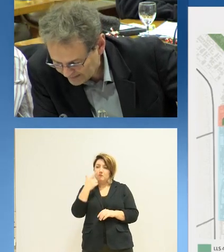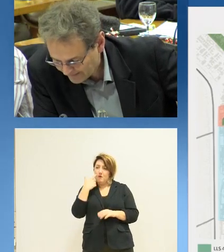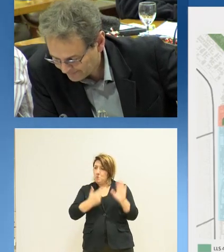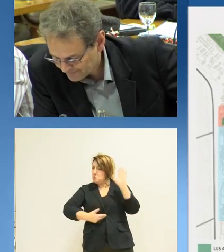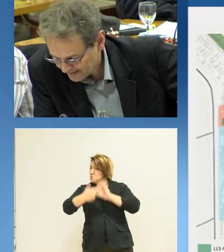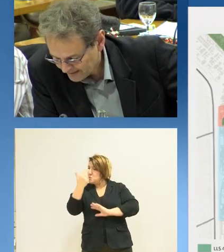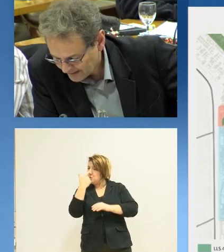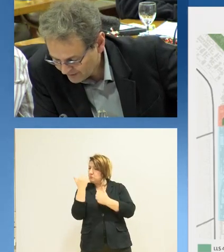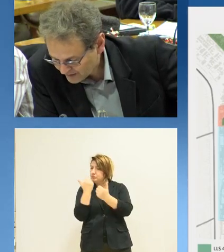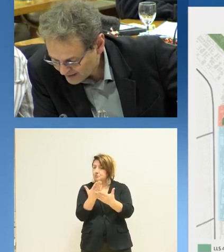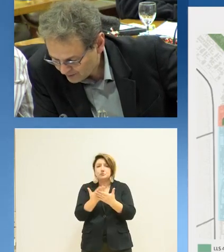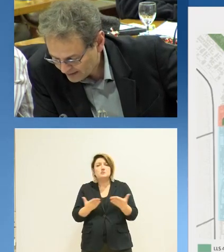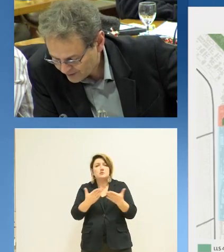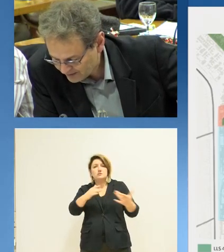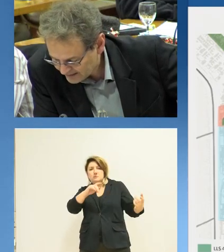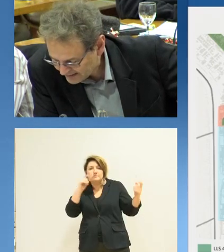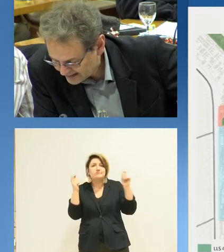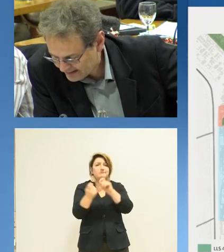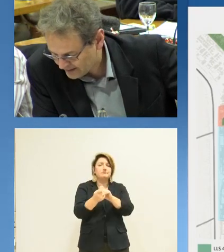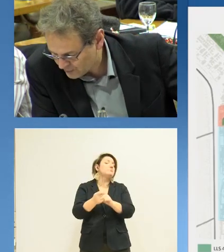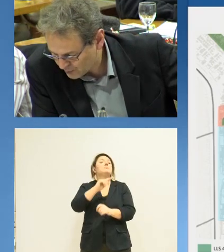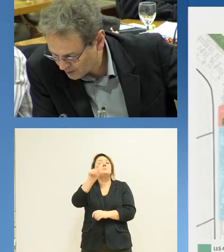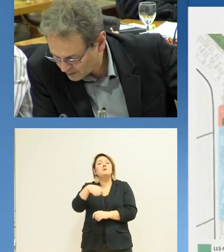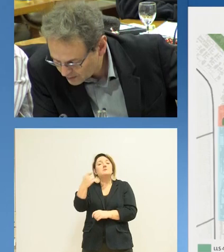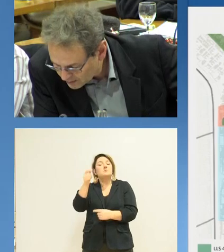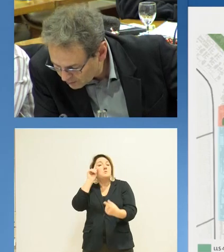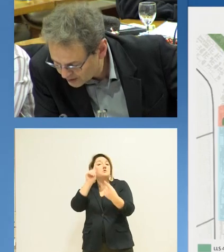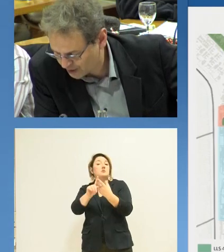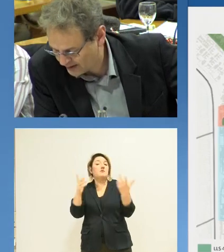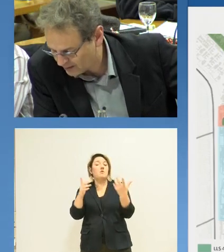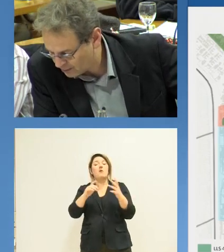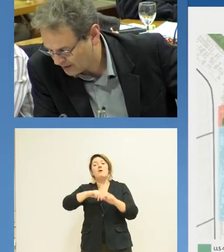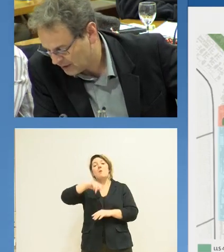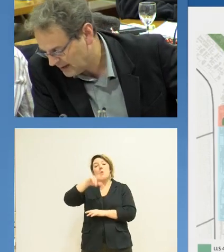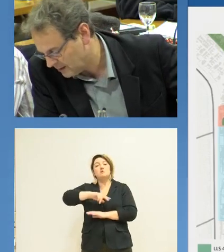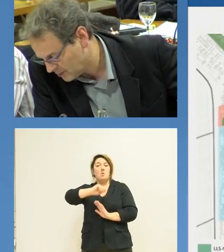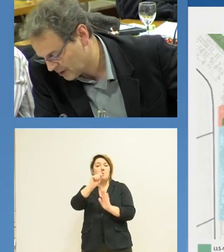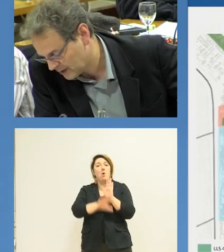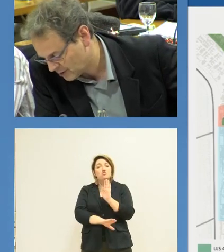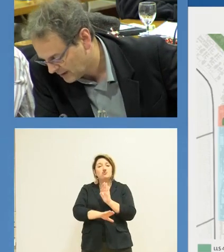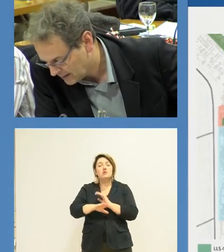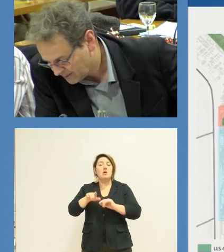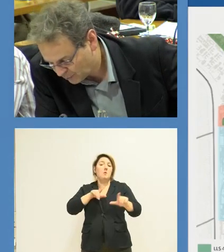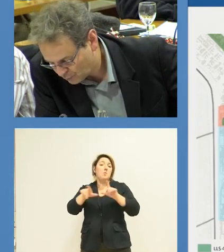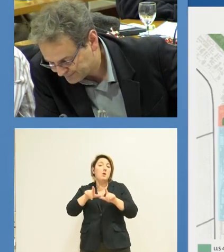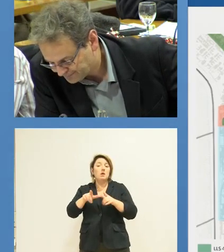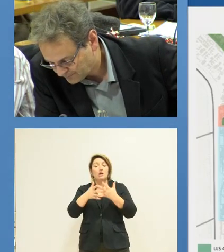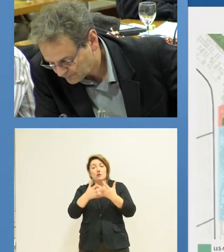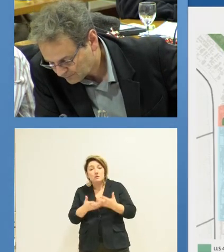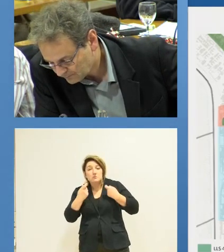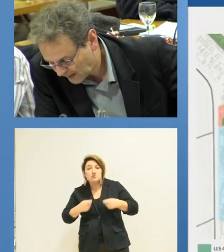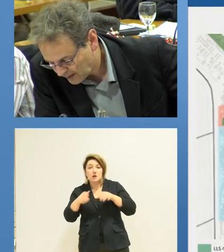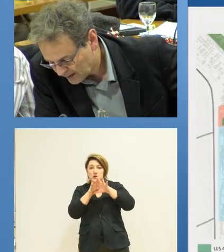proposés avec évidemment la possibilité d'accéder à des logements moins chers en loyer en charge partout